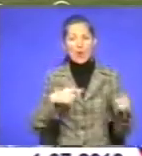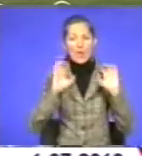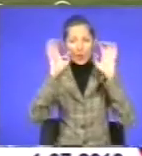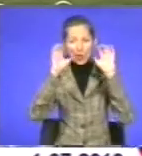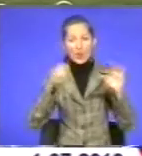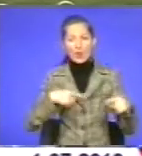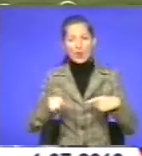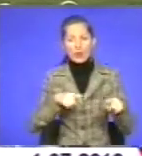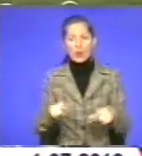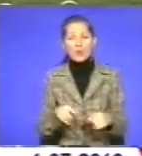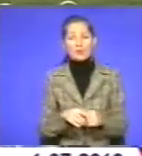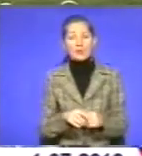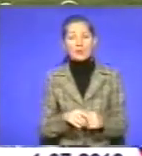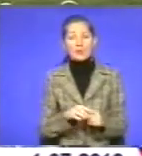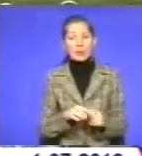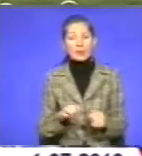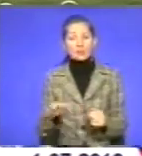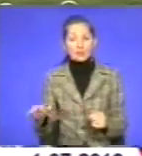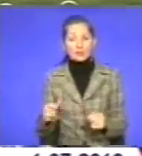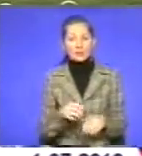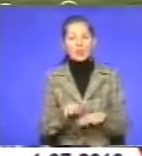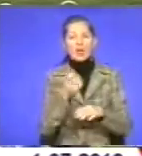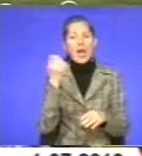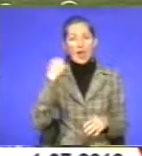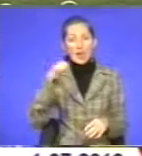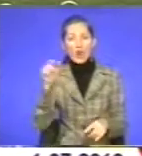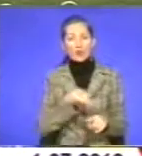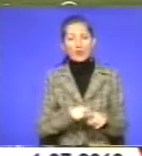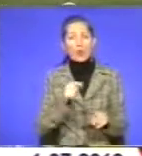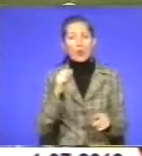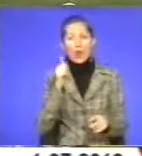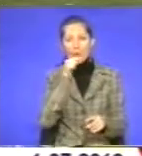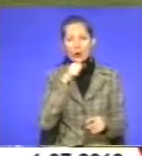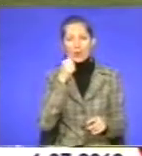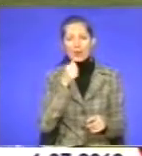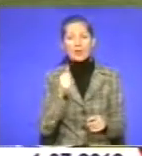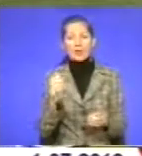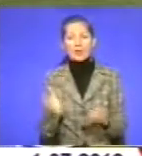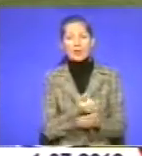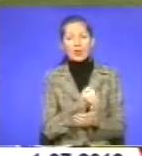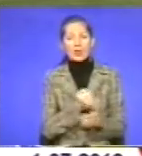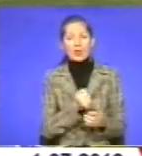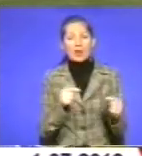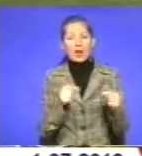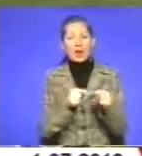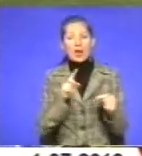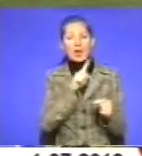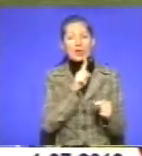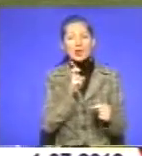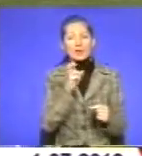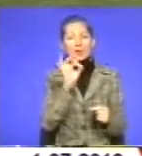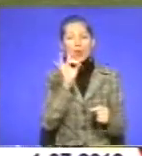це однозначно цього року, хочу сказати, рекорд. Цьому році встановила зборщина, 42 сільські гради брали на